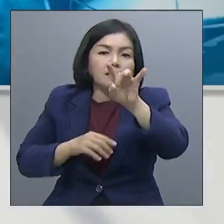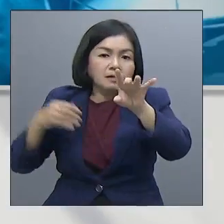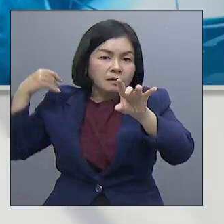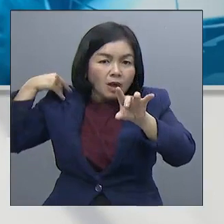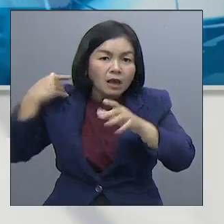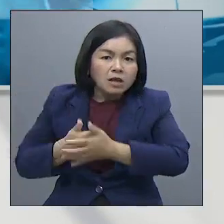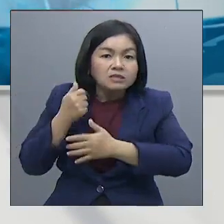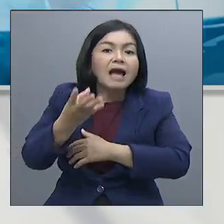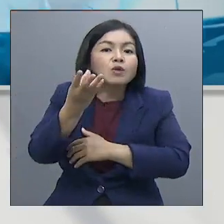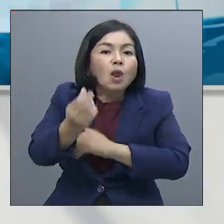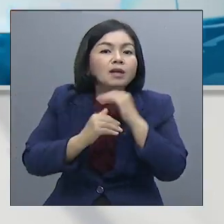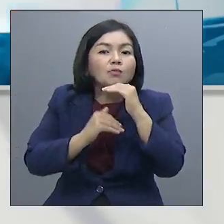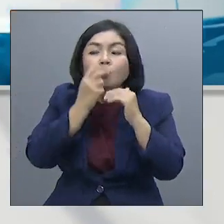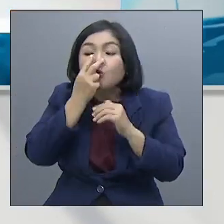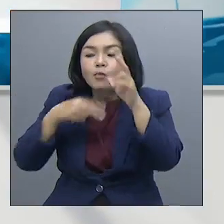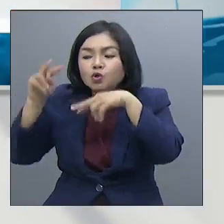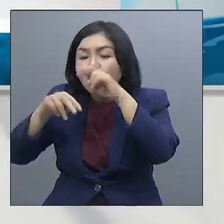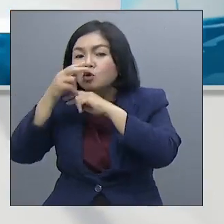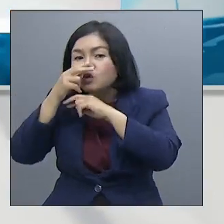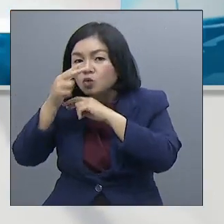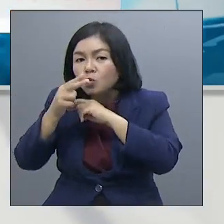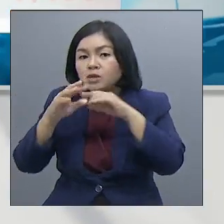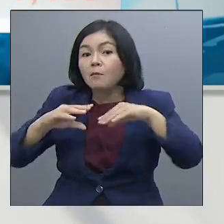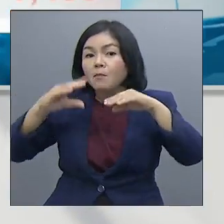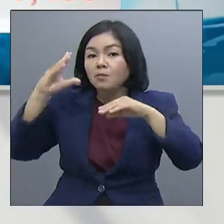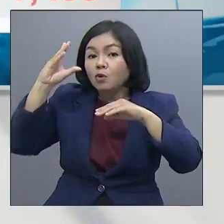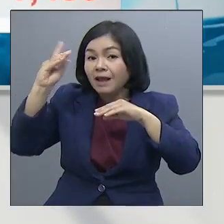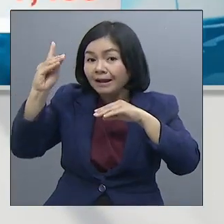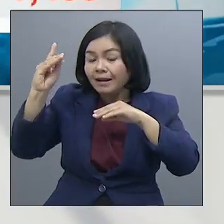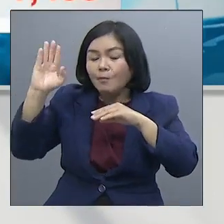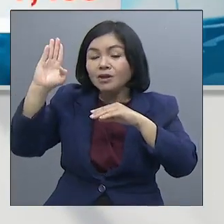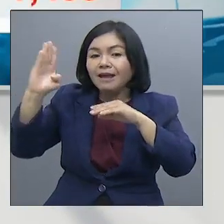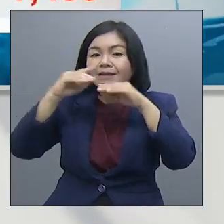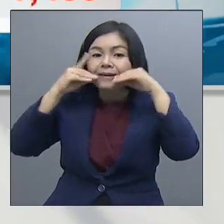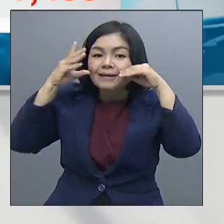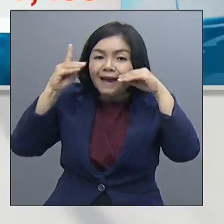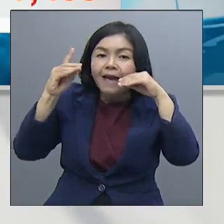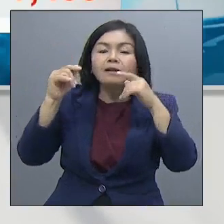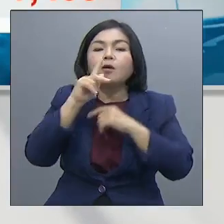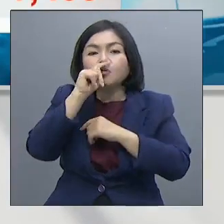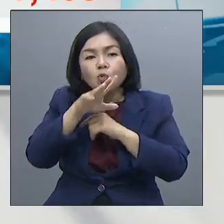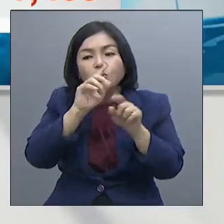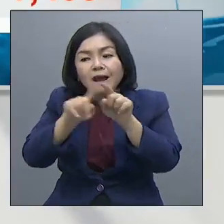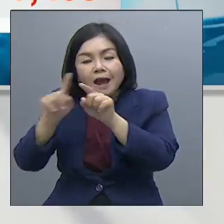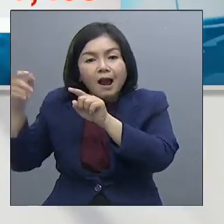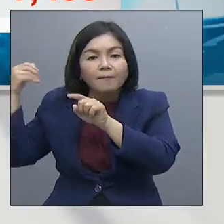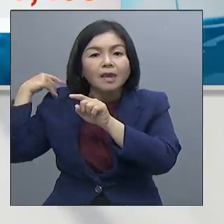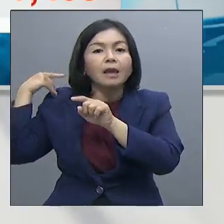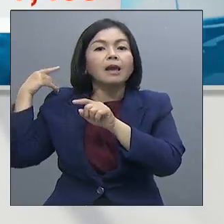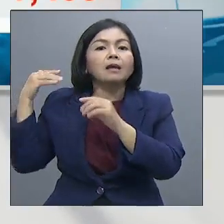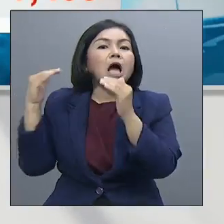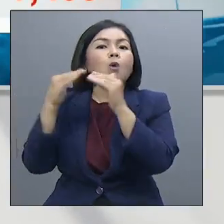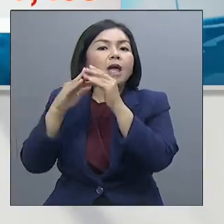ายกันอยู่เท่าไหร่ดิฉันลองไปไล่ดูจาก3ค่ายหลักๆที่ครองตลาดอยู่ในเวลานี้พบว่าราคาเริ่มต้นเท่ากัน